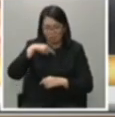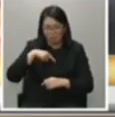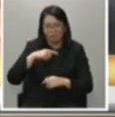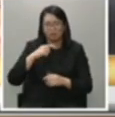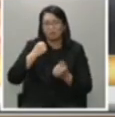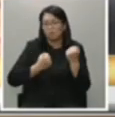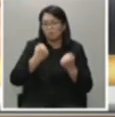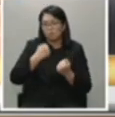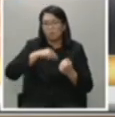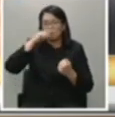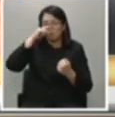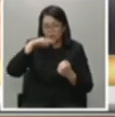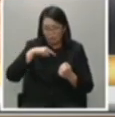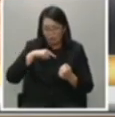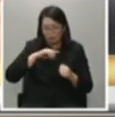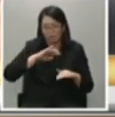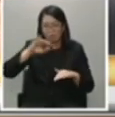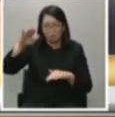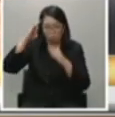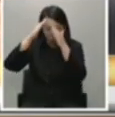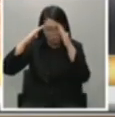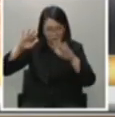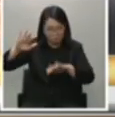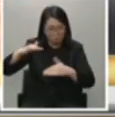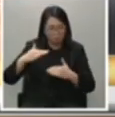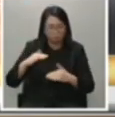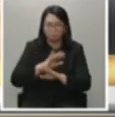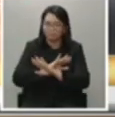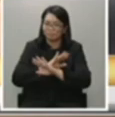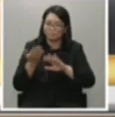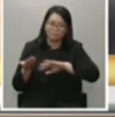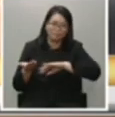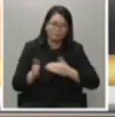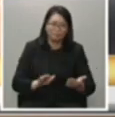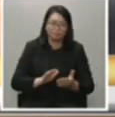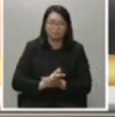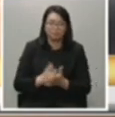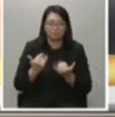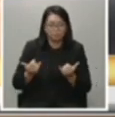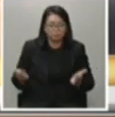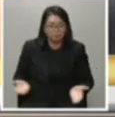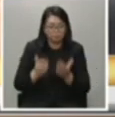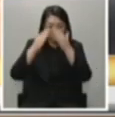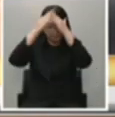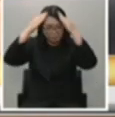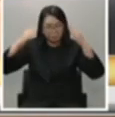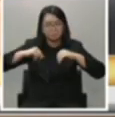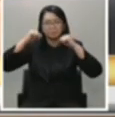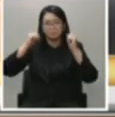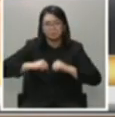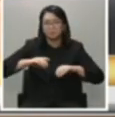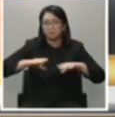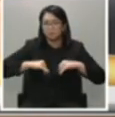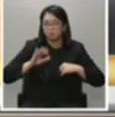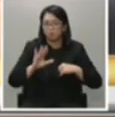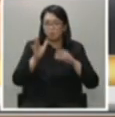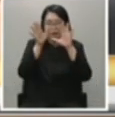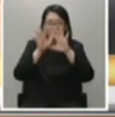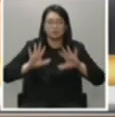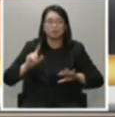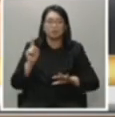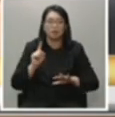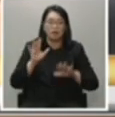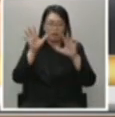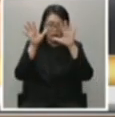ที่แล้วค่ะพลเอกประยุทธ์ก็ยังล้มเหลวในการผลักดันให้เวียดนามเซ็นความตกลงยอมรับร่วมกันของอาเซียนที่เรียกว่าอ